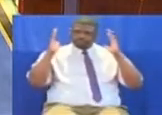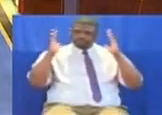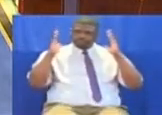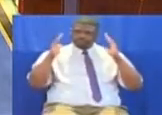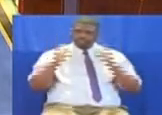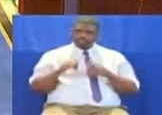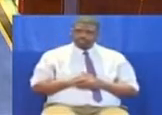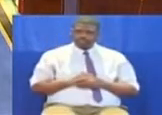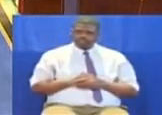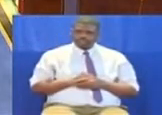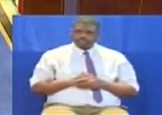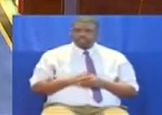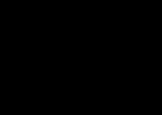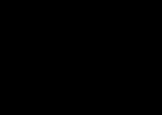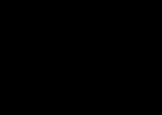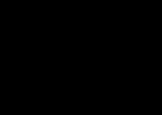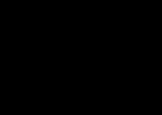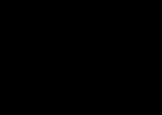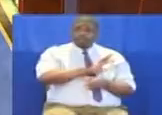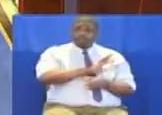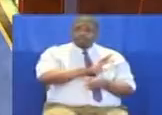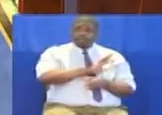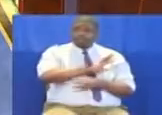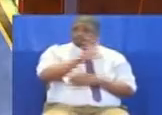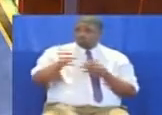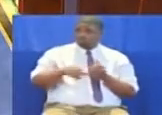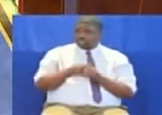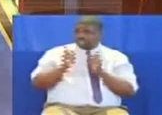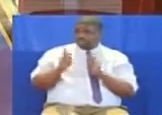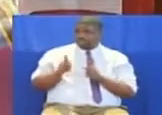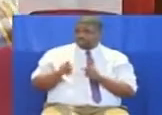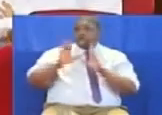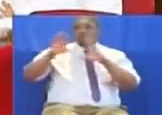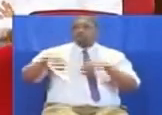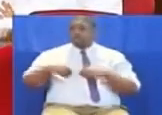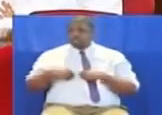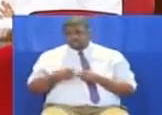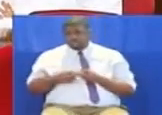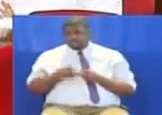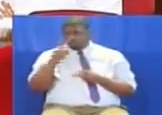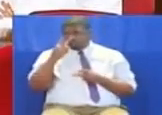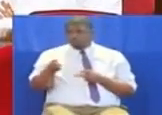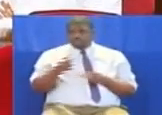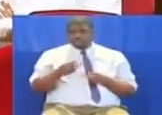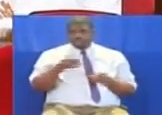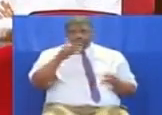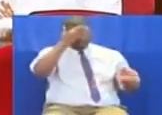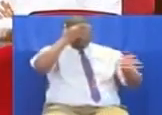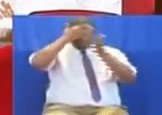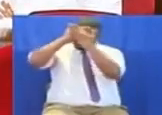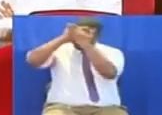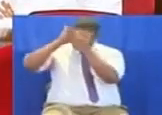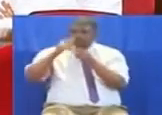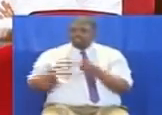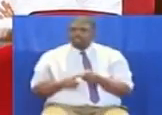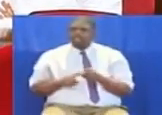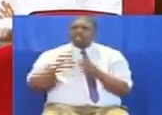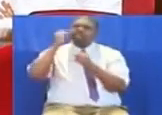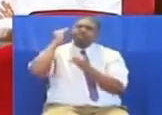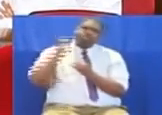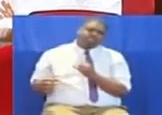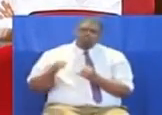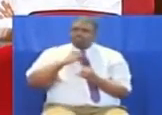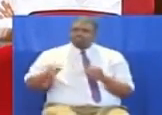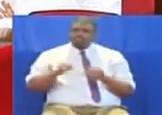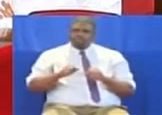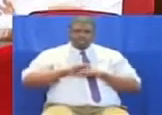Lakini hata manabii wote huwa wakubariki. Hiyo ipo, ukiangalia Mtume Muhammad alipingwa sana alipokuwa anaeneza